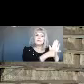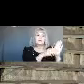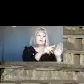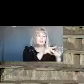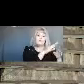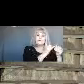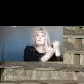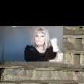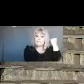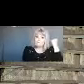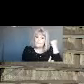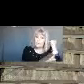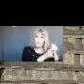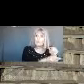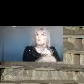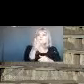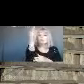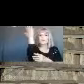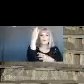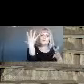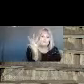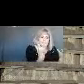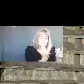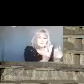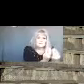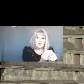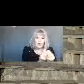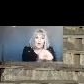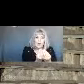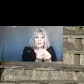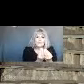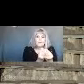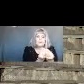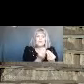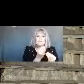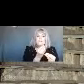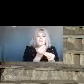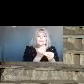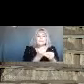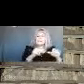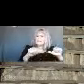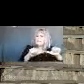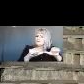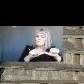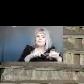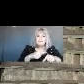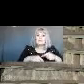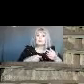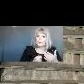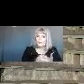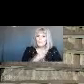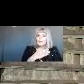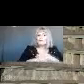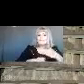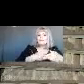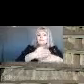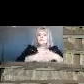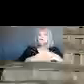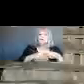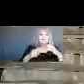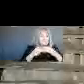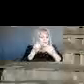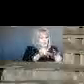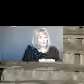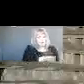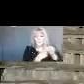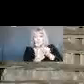nou die volk van God wat op 'n nuwe manier saamgestel word. Dit pas by wat net daarna gebeur. Wat gebeur? Hulle word